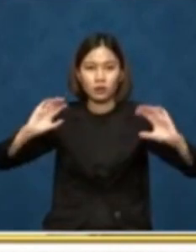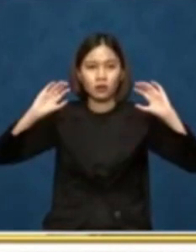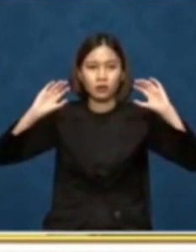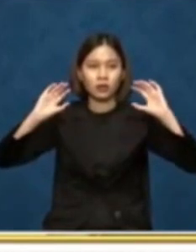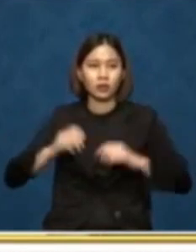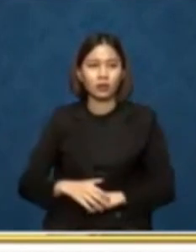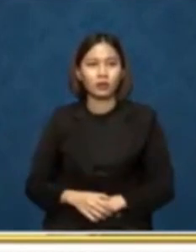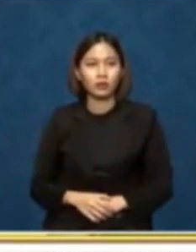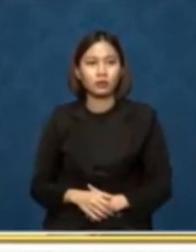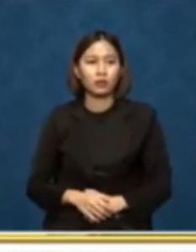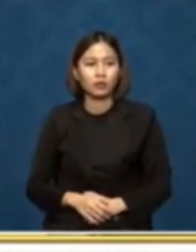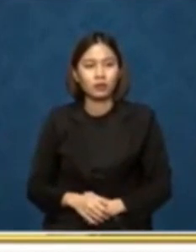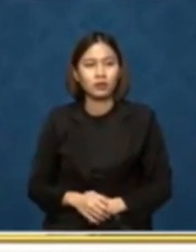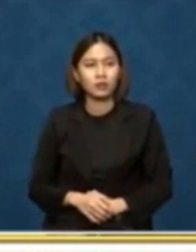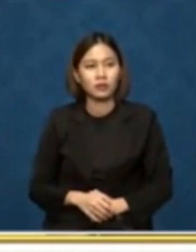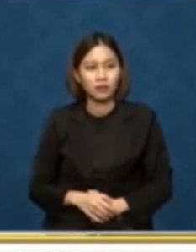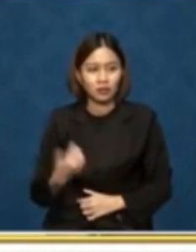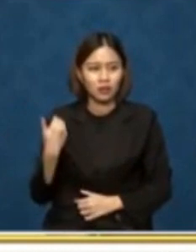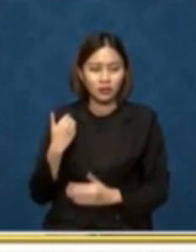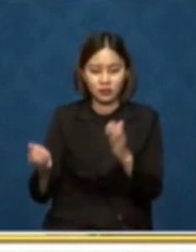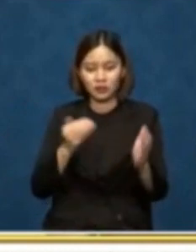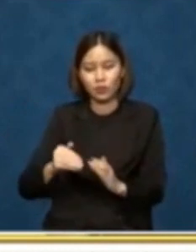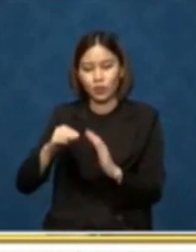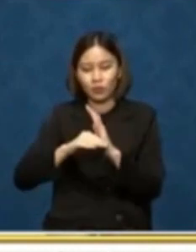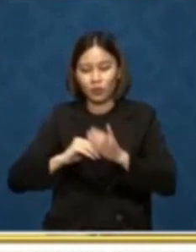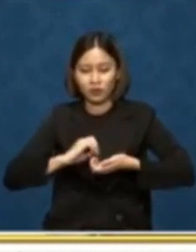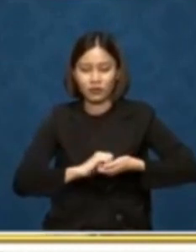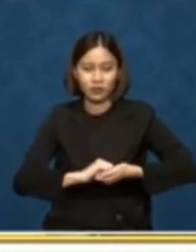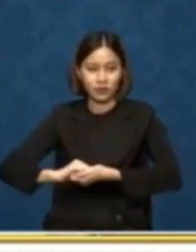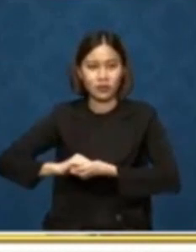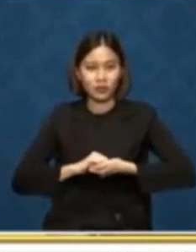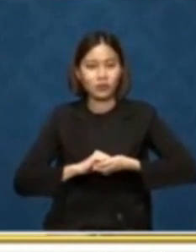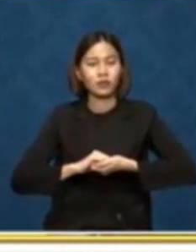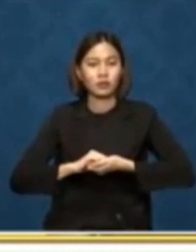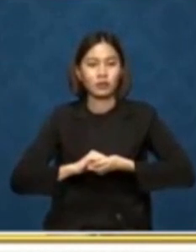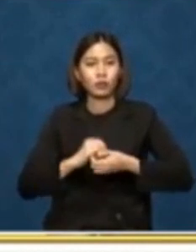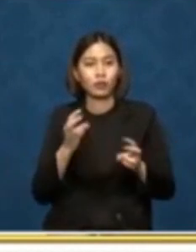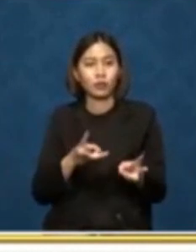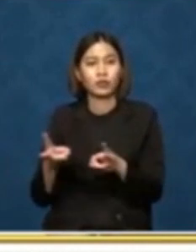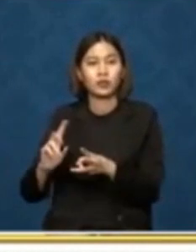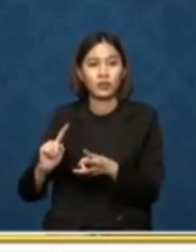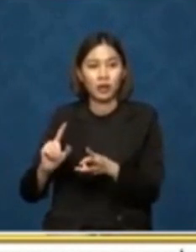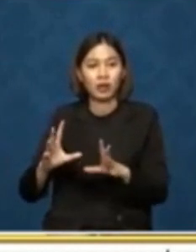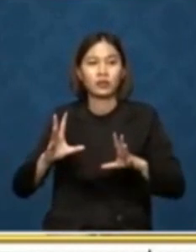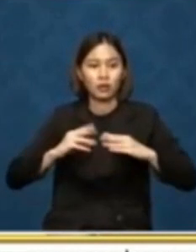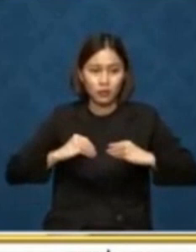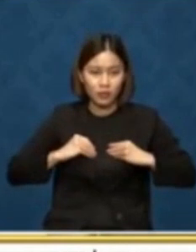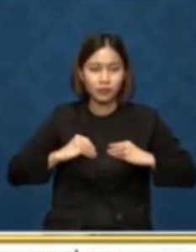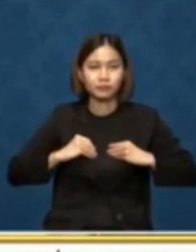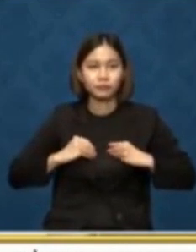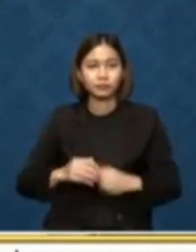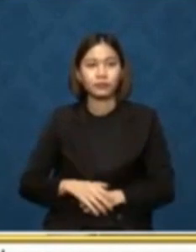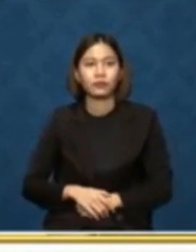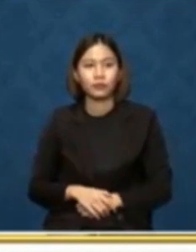รัฐนะครับเราควรที่จะสร้างกระบวนการสันติภาพโดยผ่านความเห็น